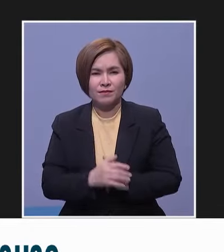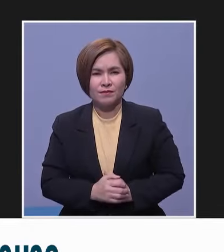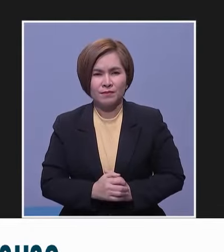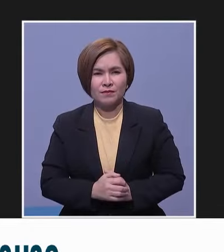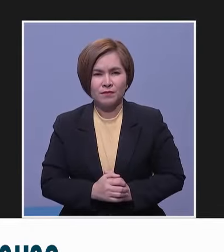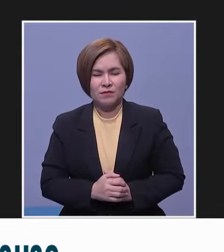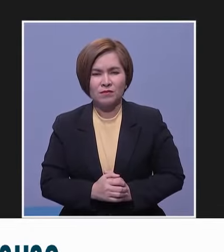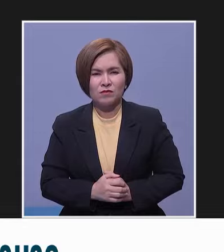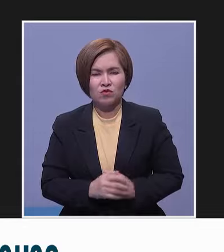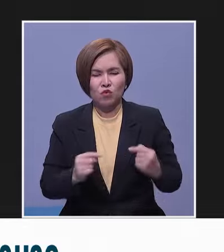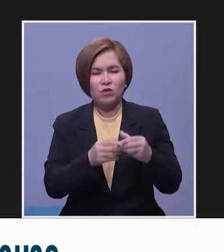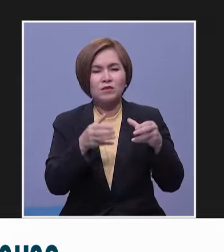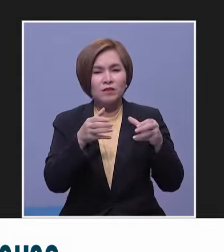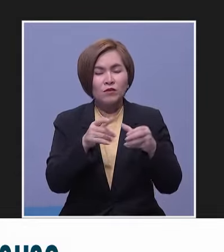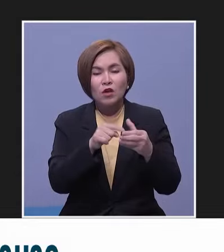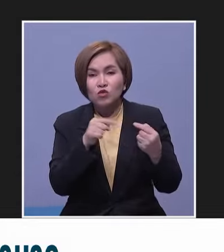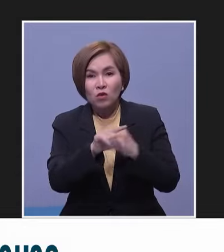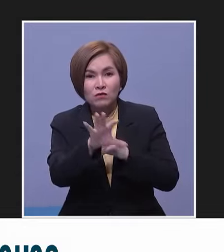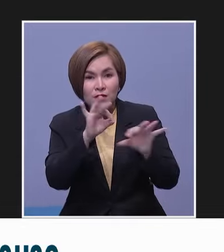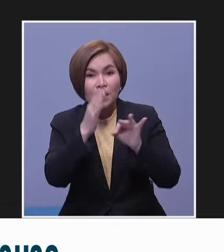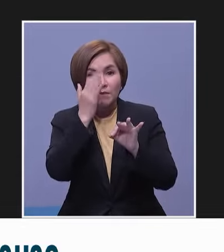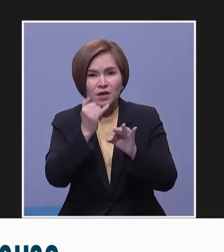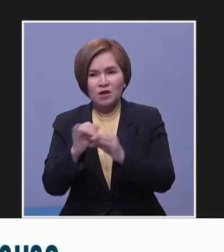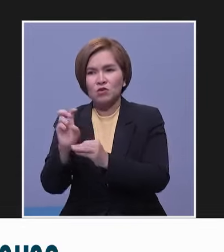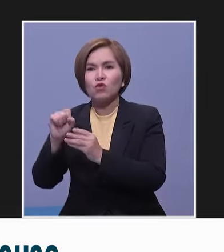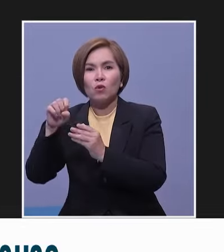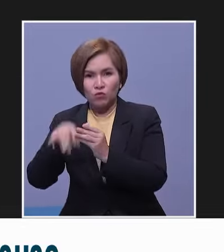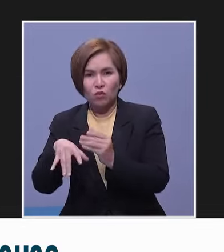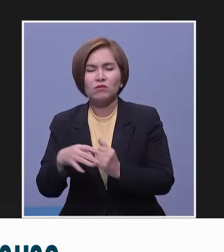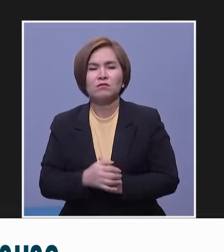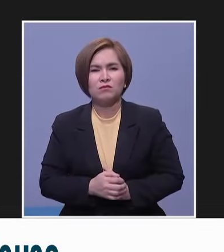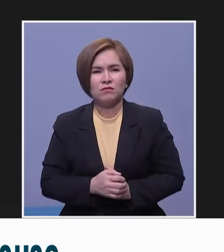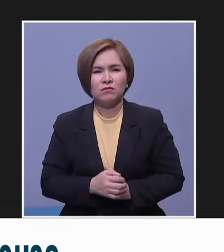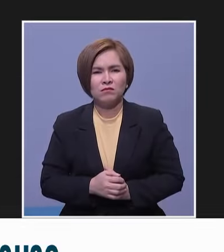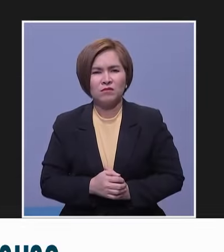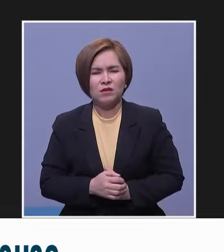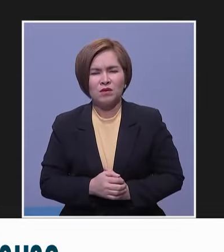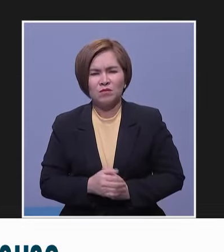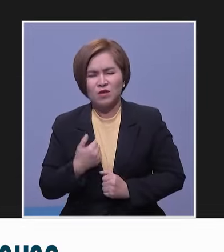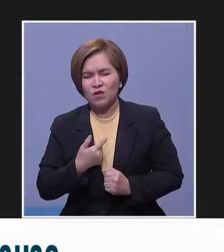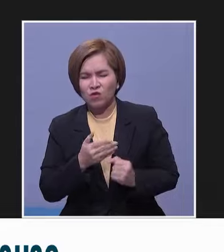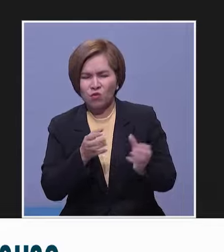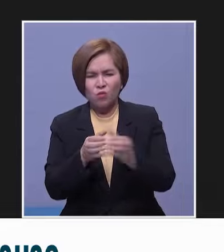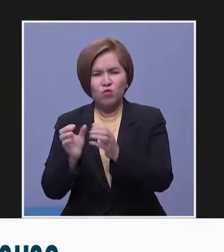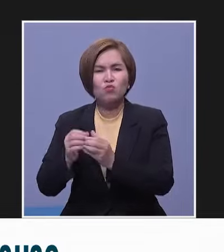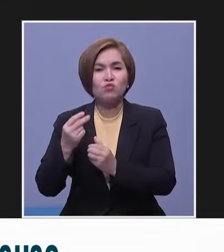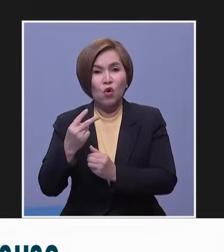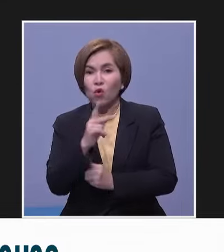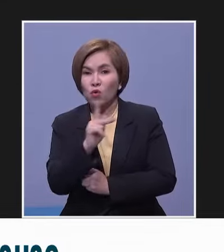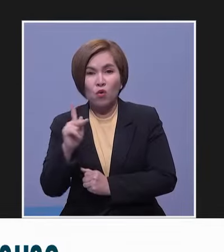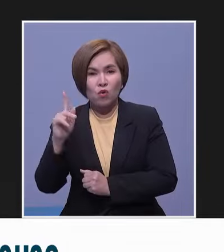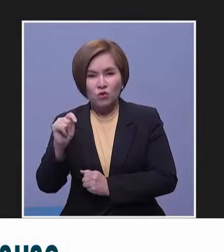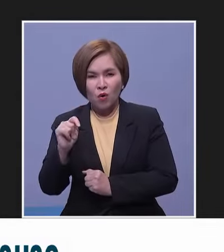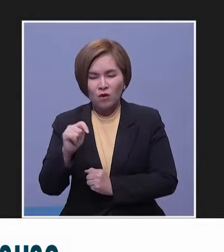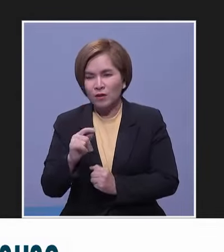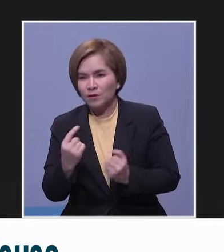คัดเลือกมากับฝ่ายที่สอบตกนะครับเพราะฉะนั้นเนี่ยทั้งสองฝ่ายเนี่ยไม่ว่ากกต.จะออกมุม